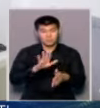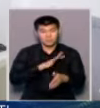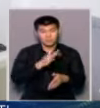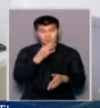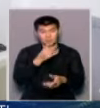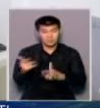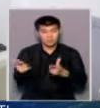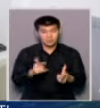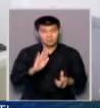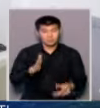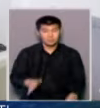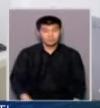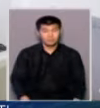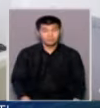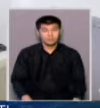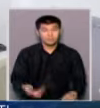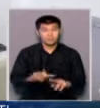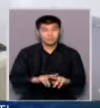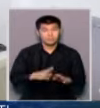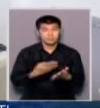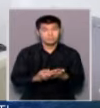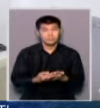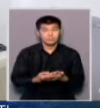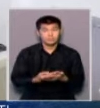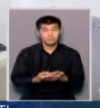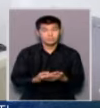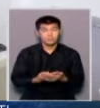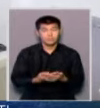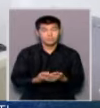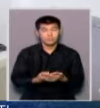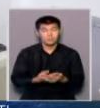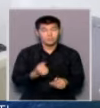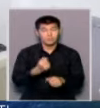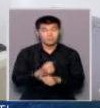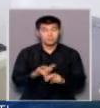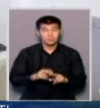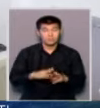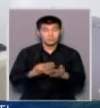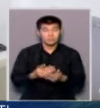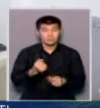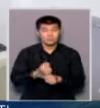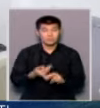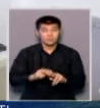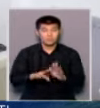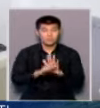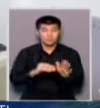аяқтау деген бар. Біз бірақ бұны жоспарлап отырған жоқпыз, себебі кешігіп келетін бағанағыдай сайлаушылар болуы